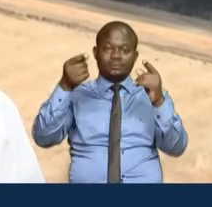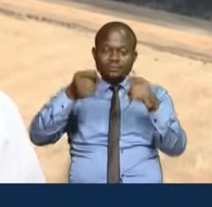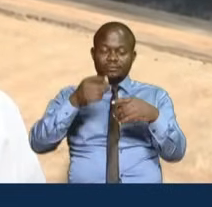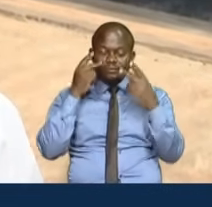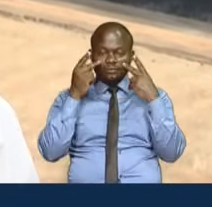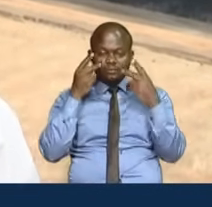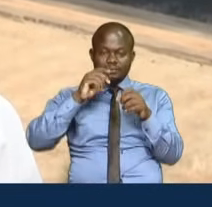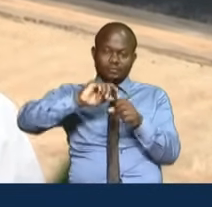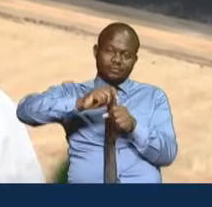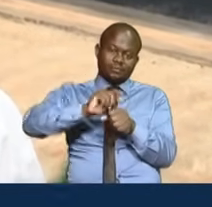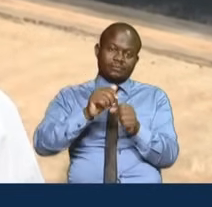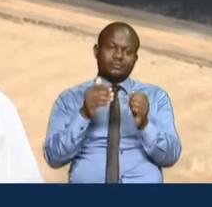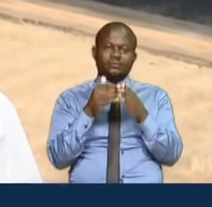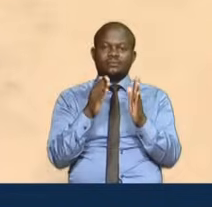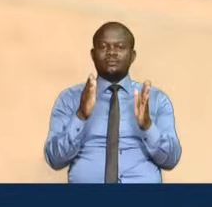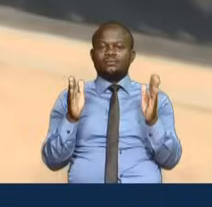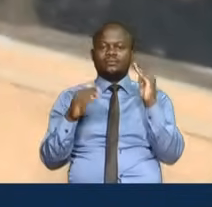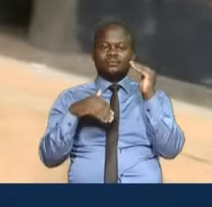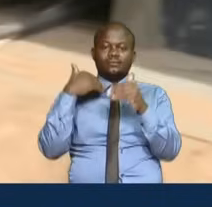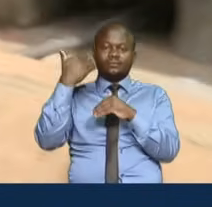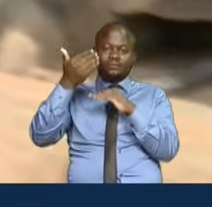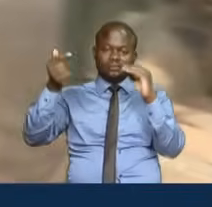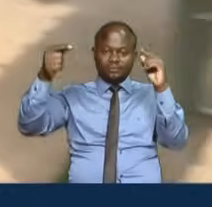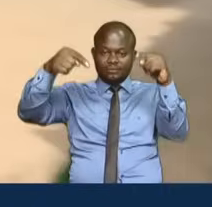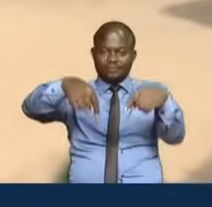robine zirafunguye, waza